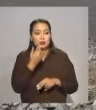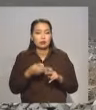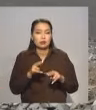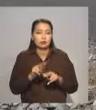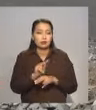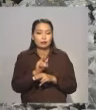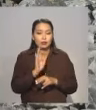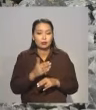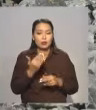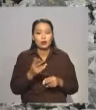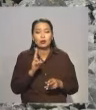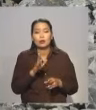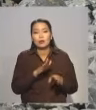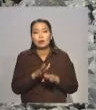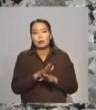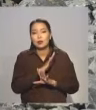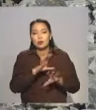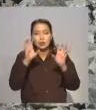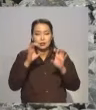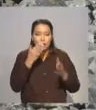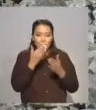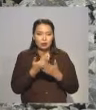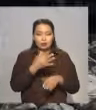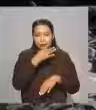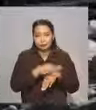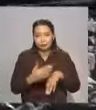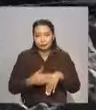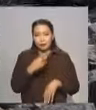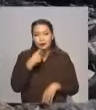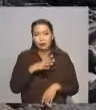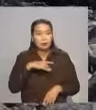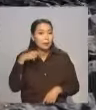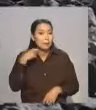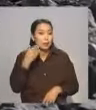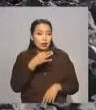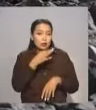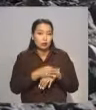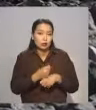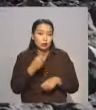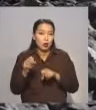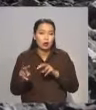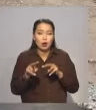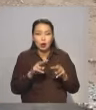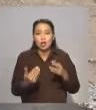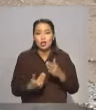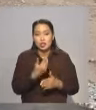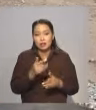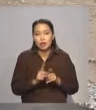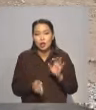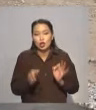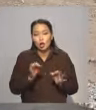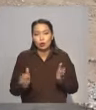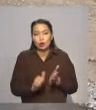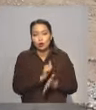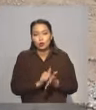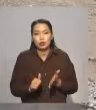адал атқармаған барлық компания заң бойынша жауапқа тартылады деді. Жауаптыларға бақылауды күшейтіп, жаңа нормативті